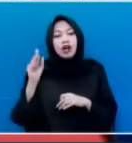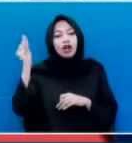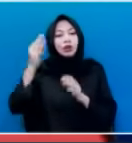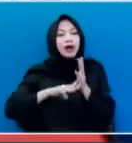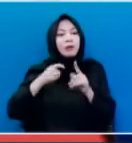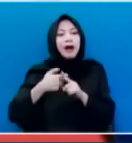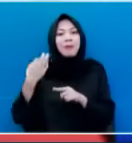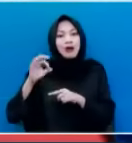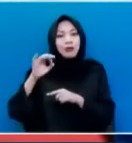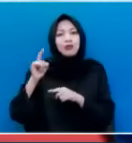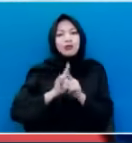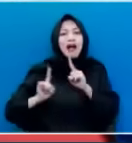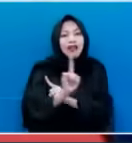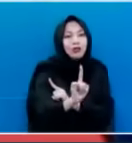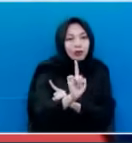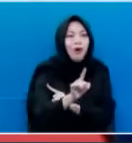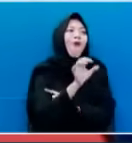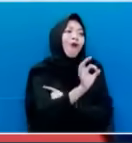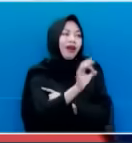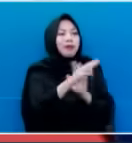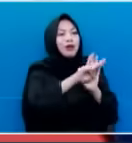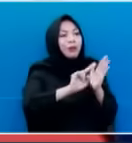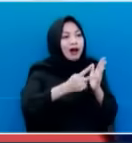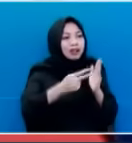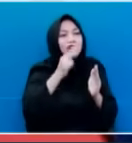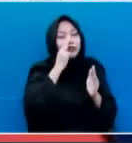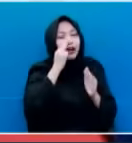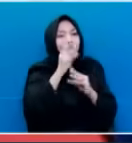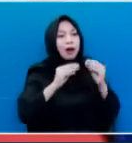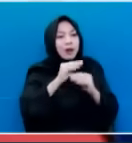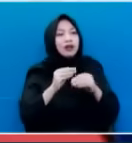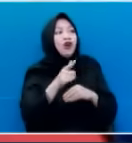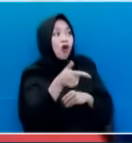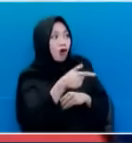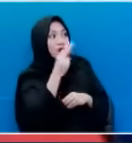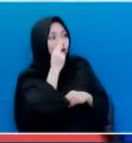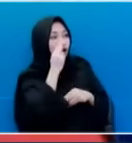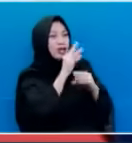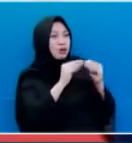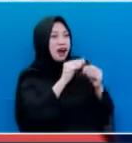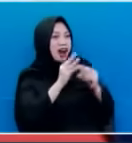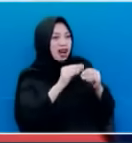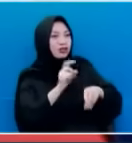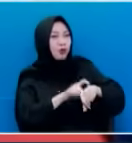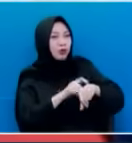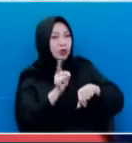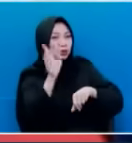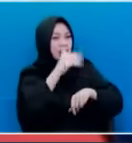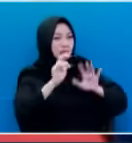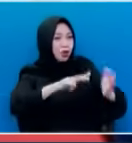ya. Anda optimistis bahwa kalau ini Senin kemudian baru dibahas, ini masih bisa mengejar tenggat waktu yang hanya satu hari tadi?